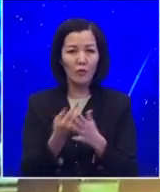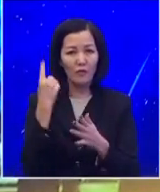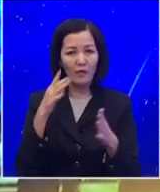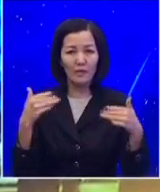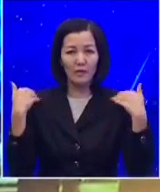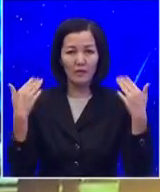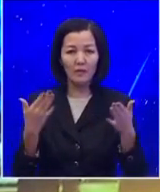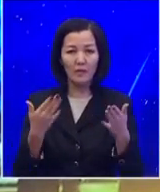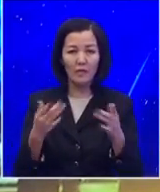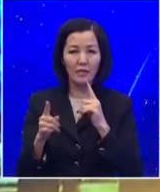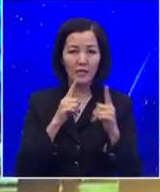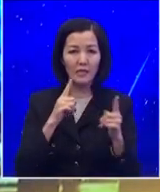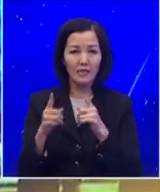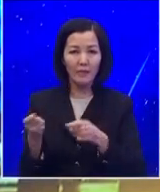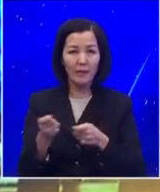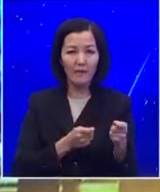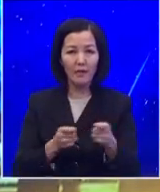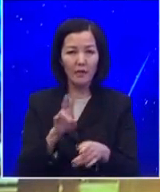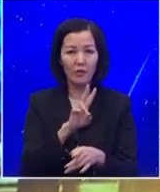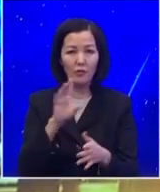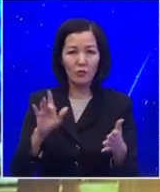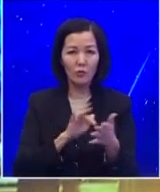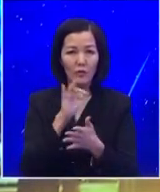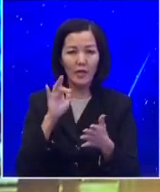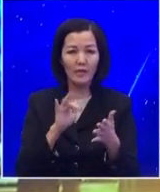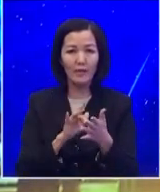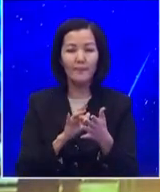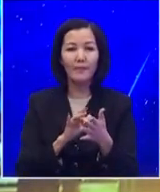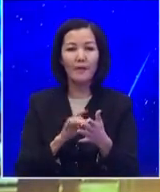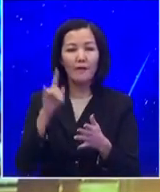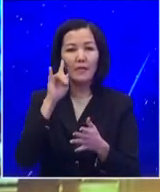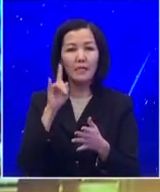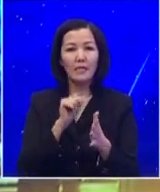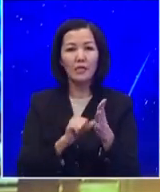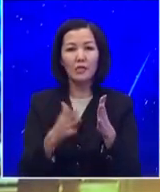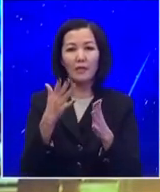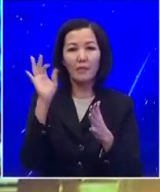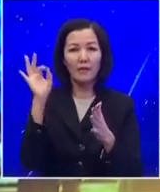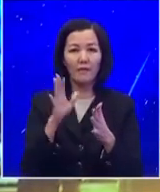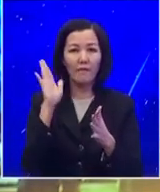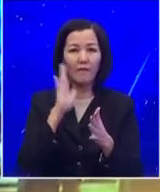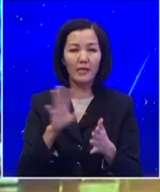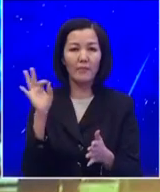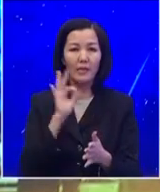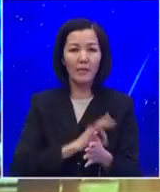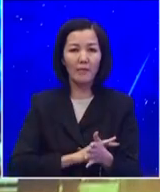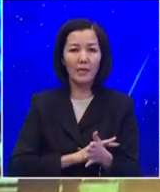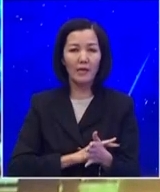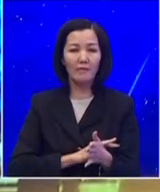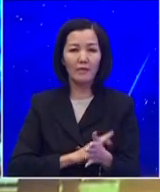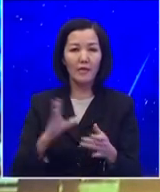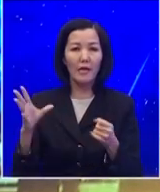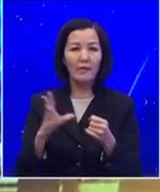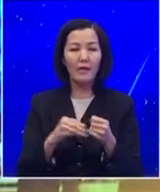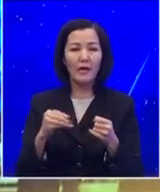инициативу озвучили на заседании правительства в Нур-Султане. В Казахстане 65% водопотребления приходится на